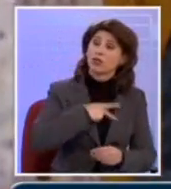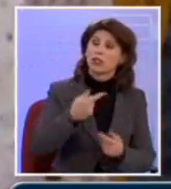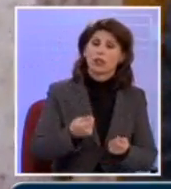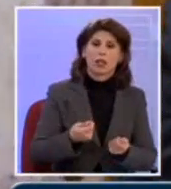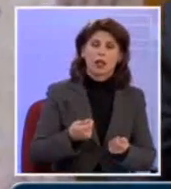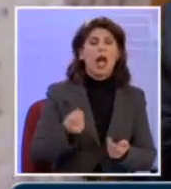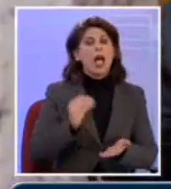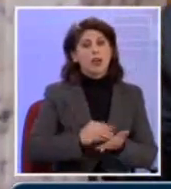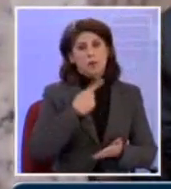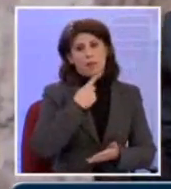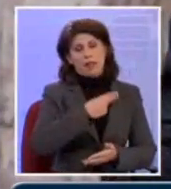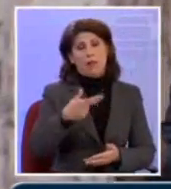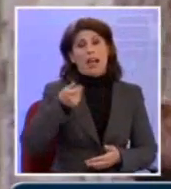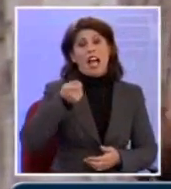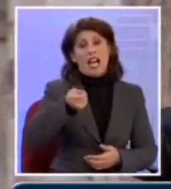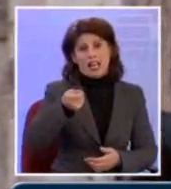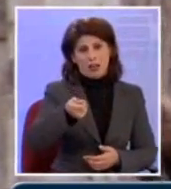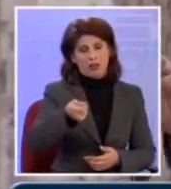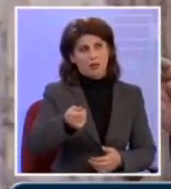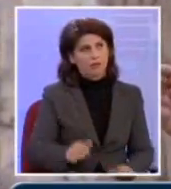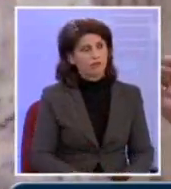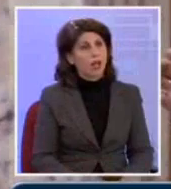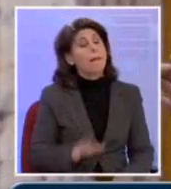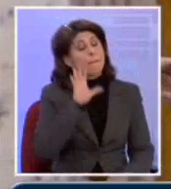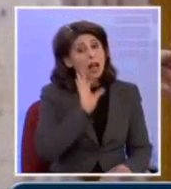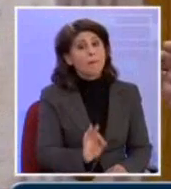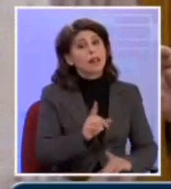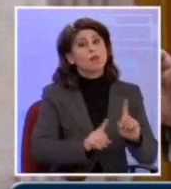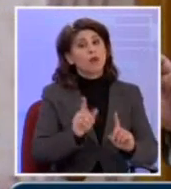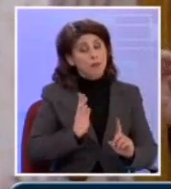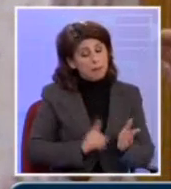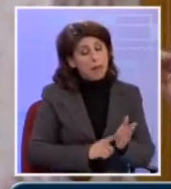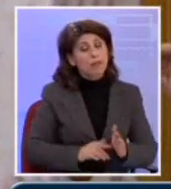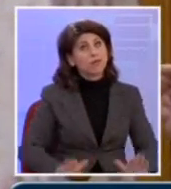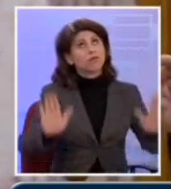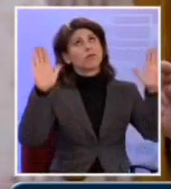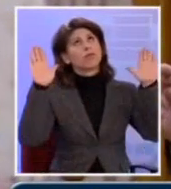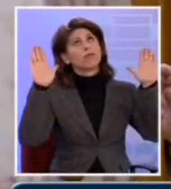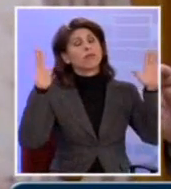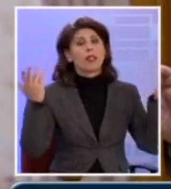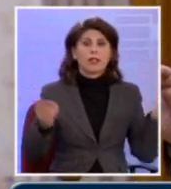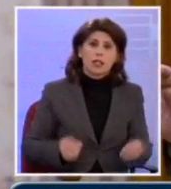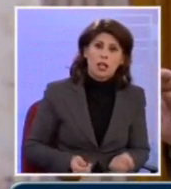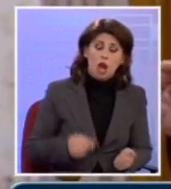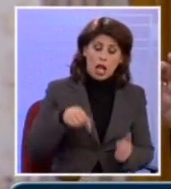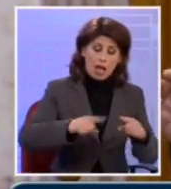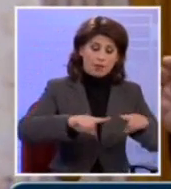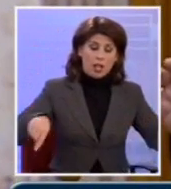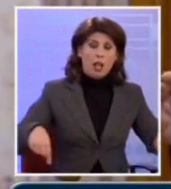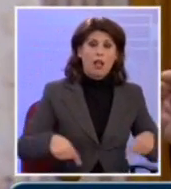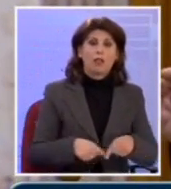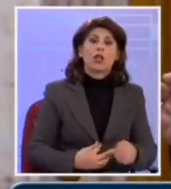του χρέους. Πραγματικά είναι να σηκώνει κανείς τα χέρια ψηλά. Σε αυτή την αίθουσα ο